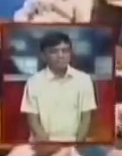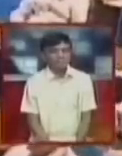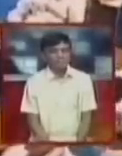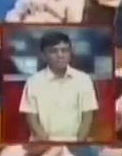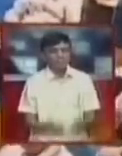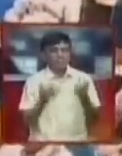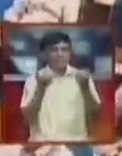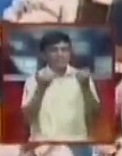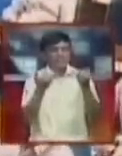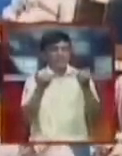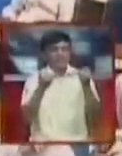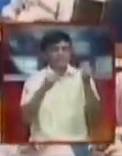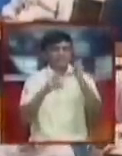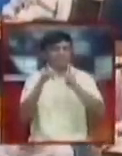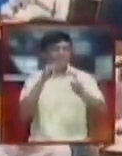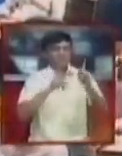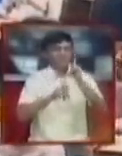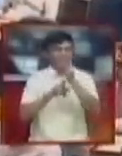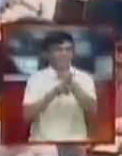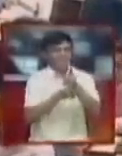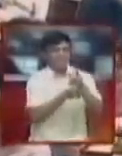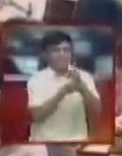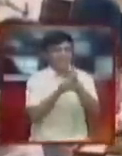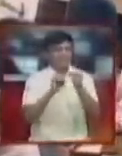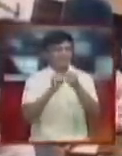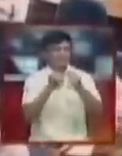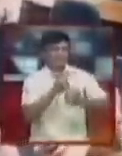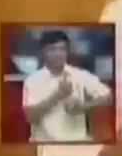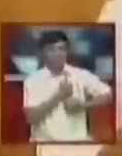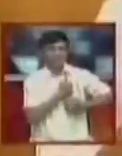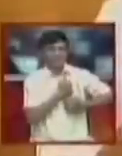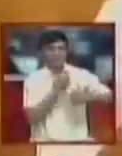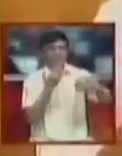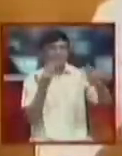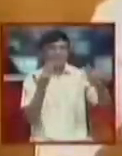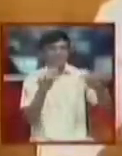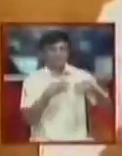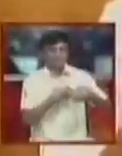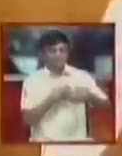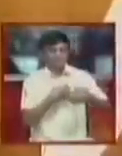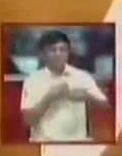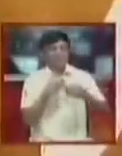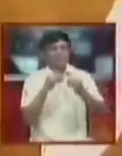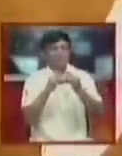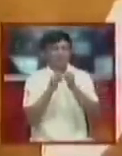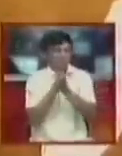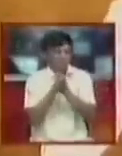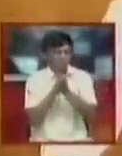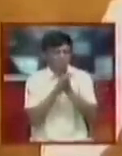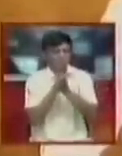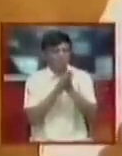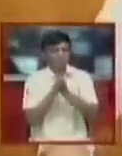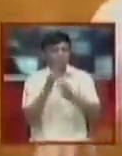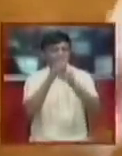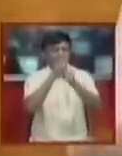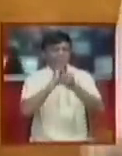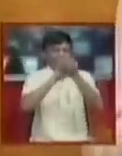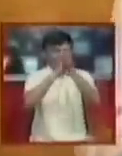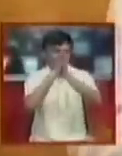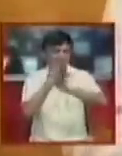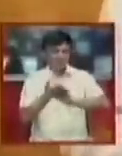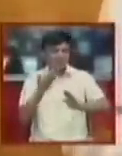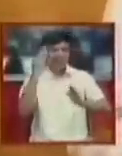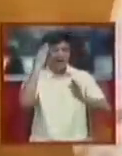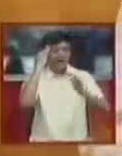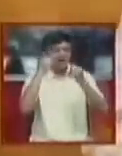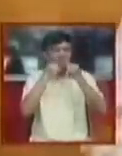Ngayon ang inaaruga na sila ng taong bayan, lalo namang ginagana ng ating kasunduluhan na makamtan ang kapayapaan. Tagumpay